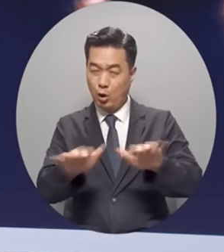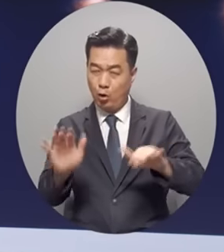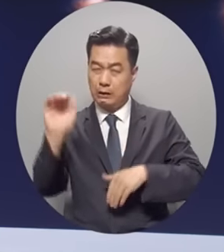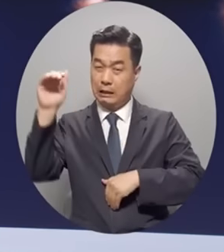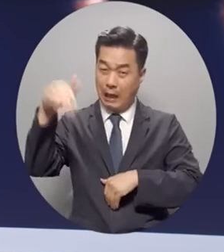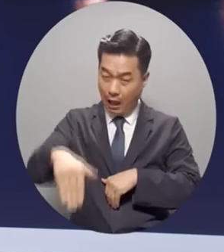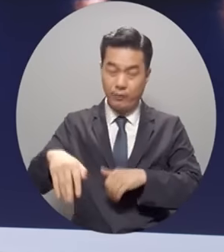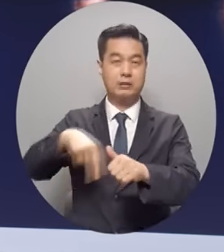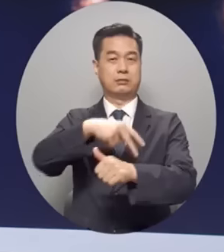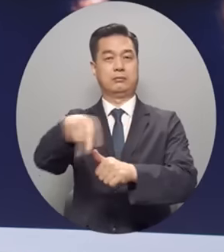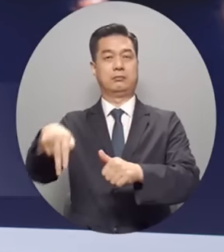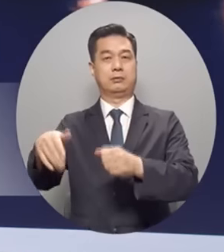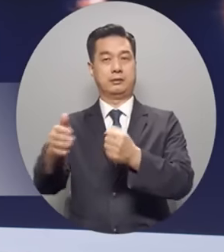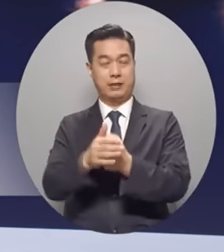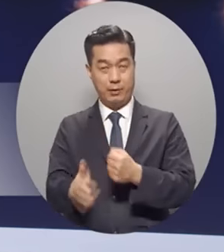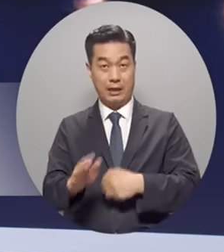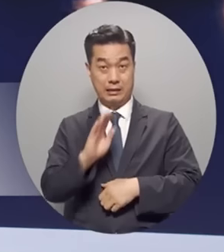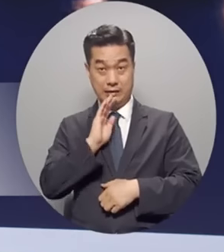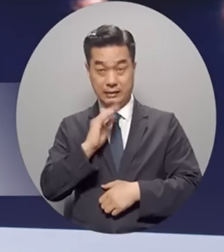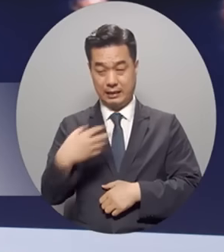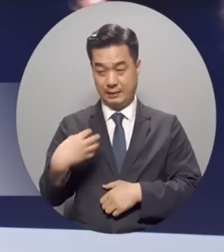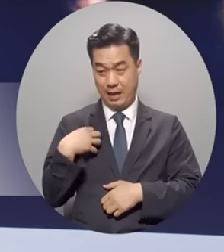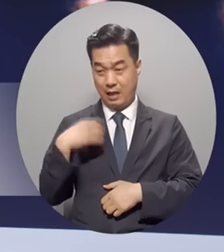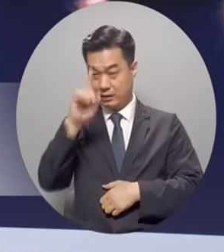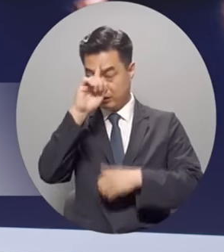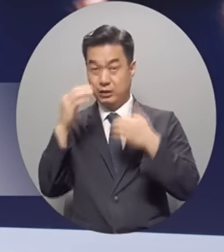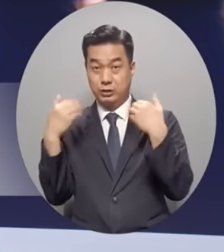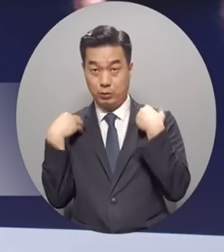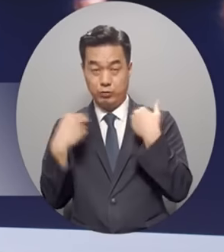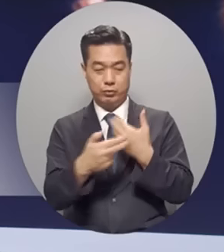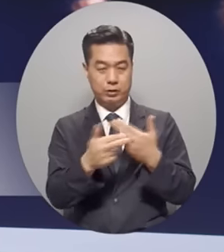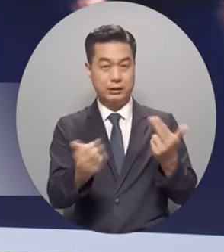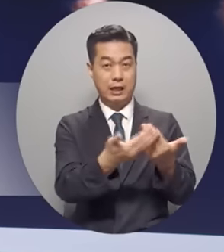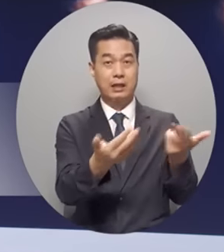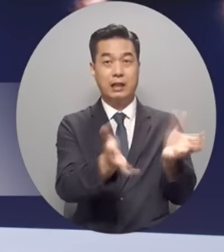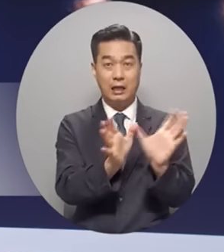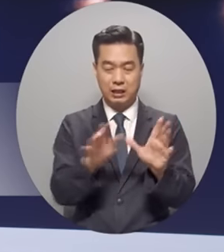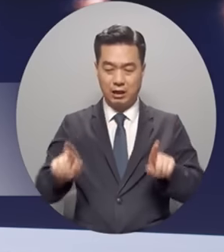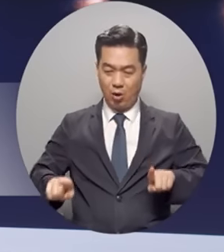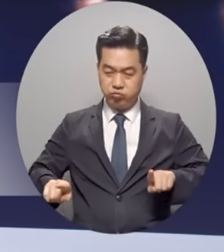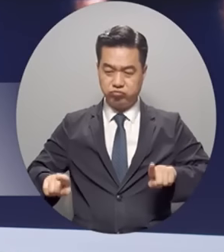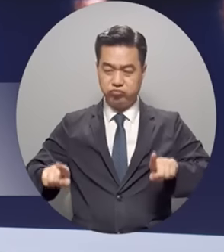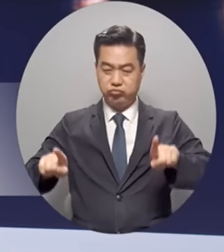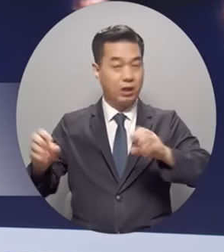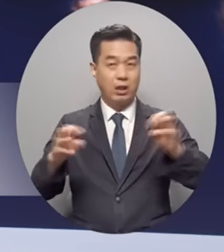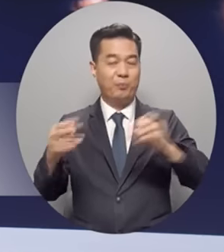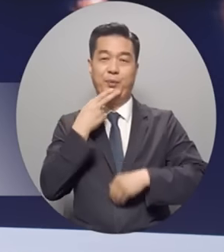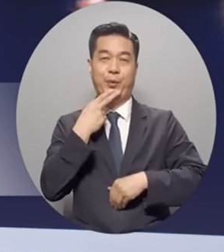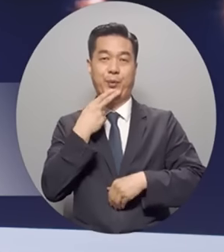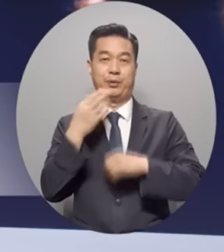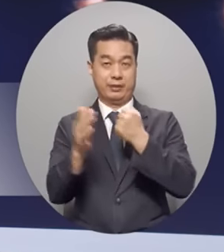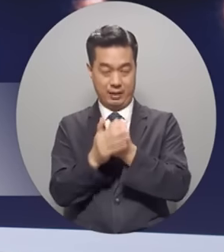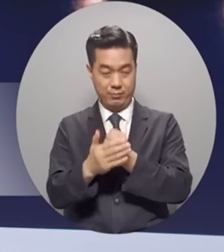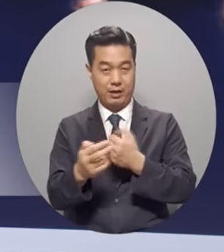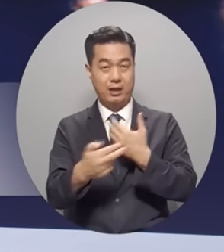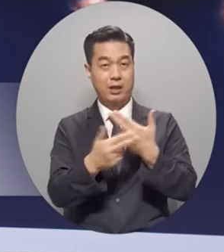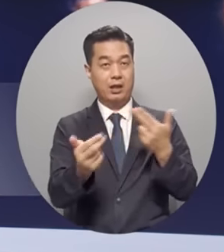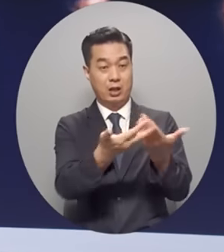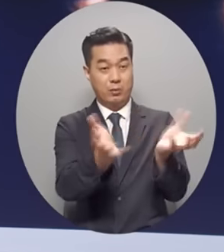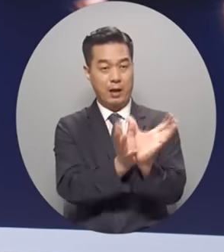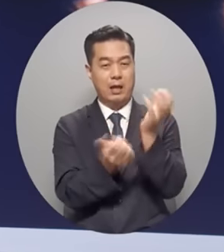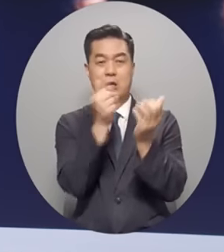상황인데 실질적 주체인 정부와 의사 단체는 내내 평행선을 달리고 있고 실질적인 의욕의 설득은 한 대표가